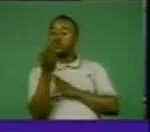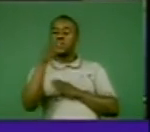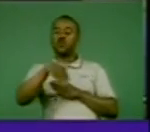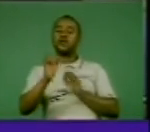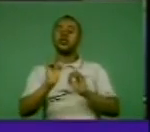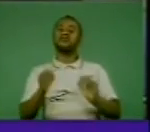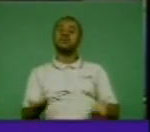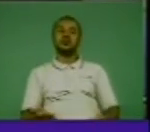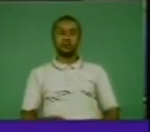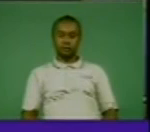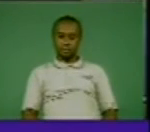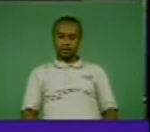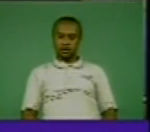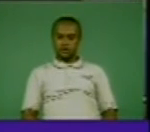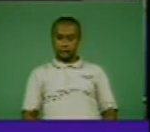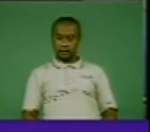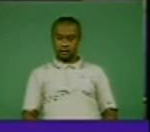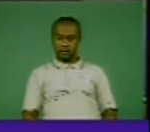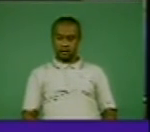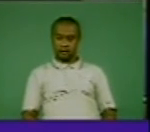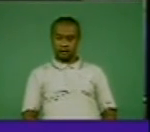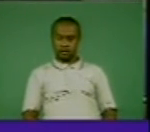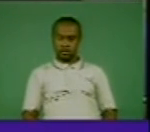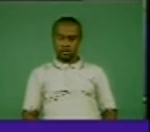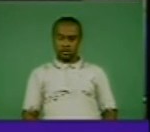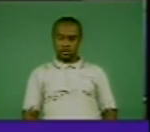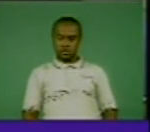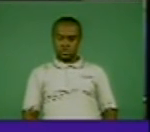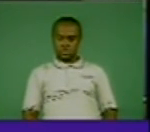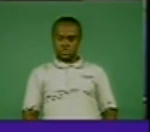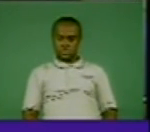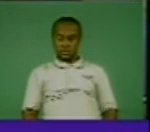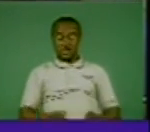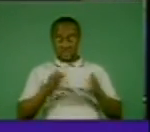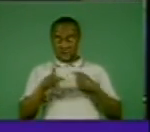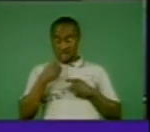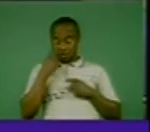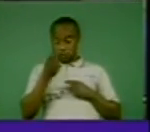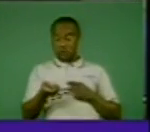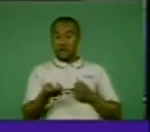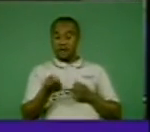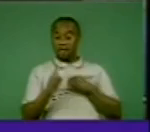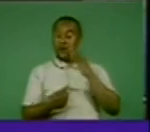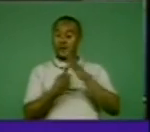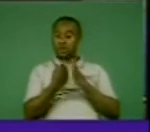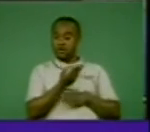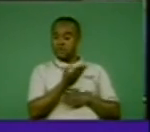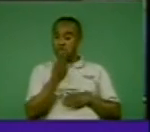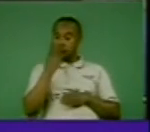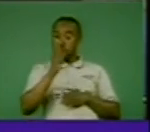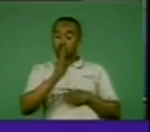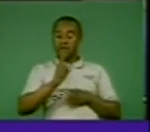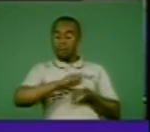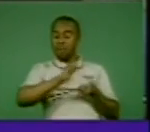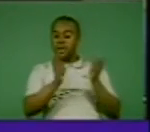Wale ambao mlikuwa humu ndani, kwa hiyo mtakapoona taarifa za matokeo mtaona mabadiliko ya